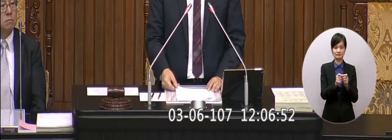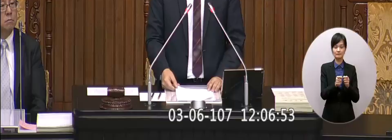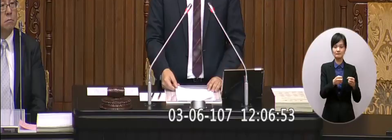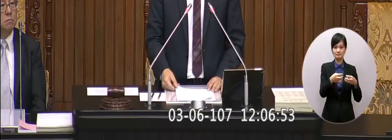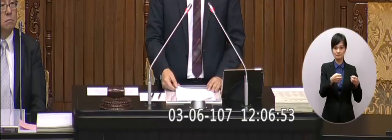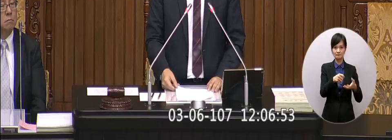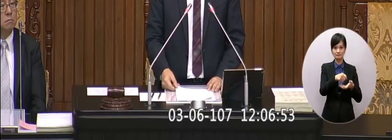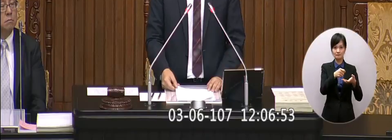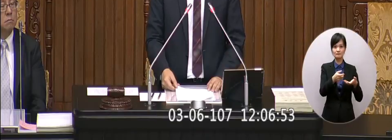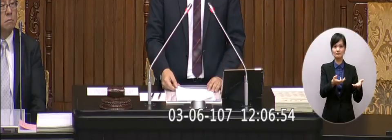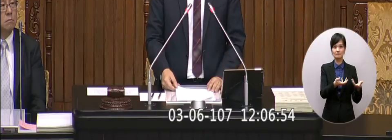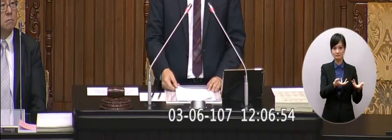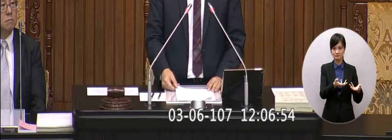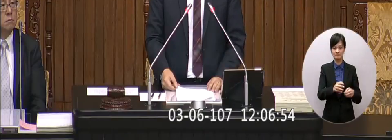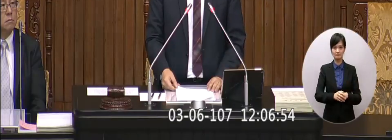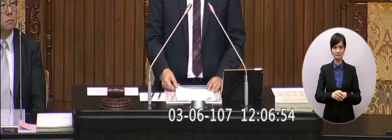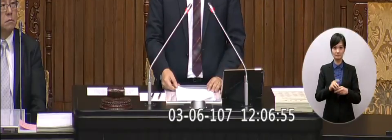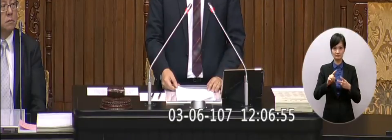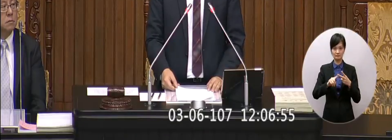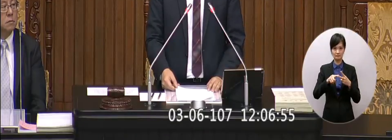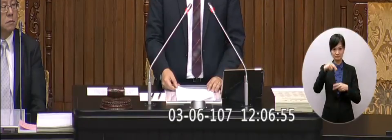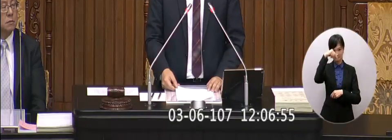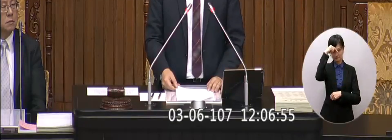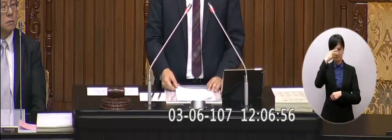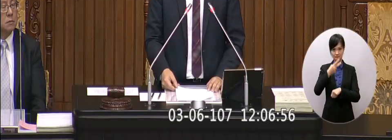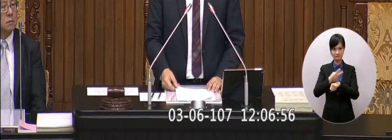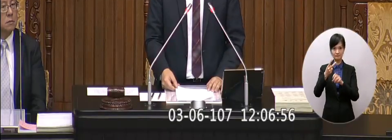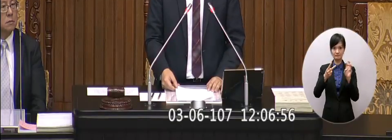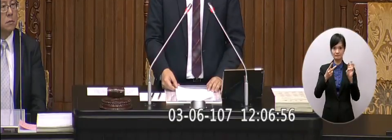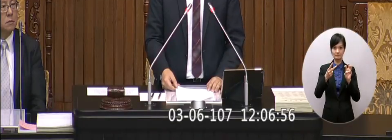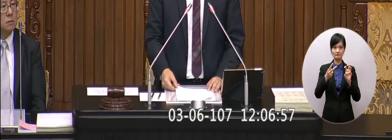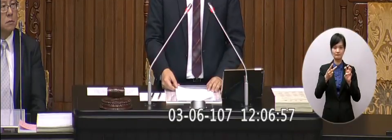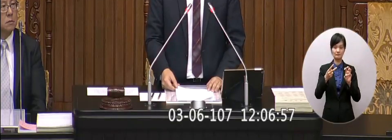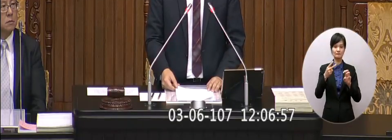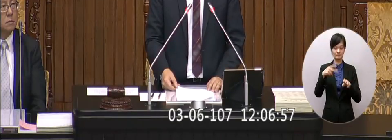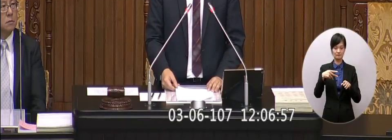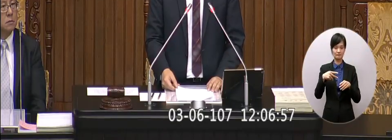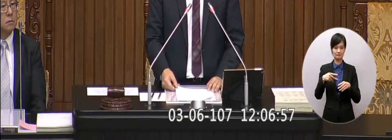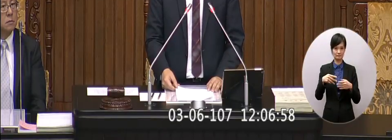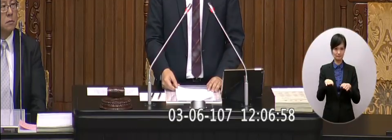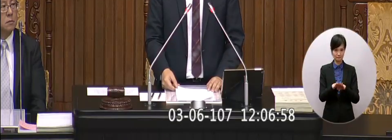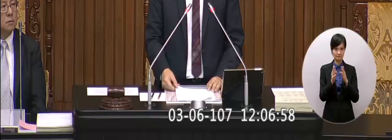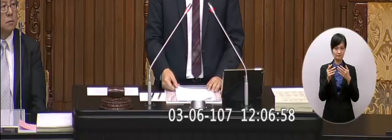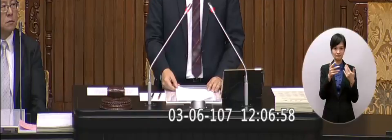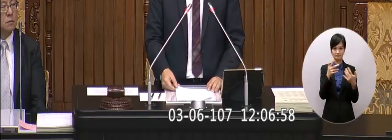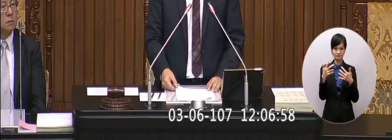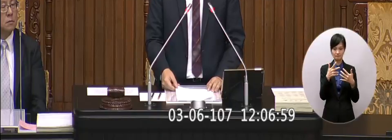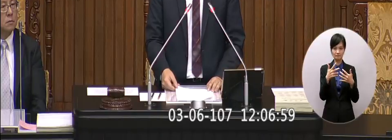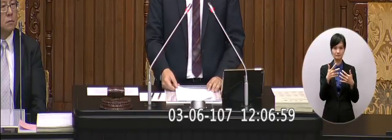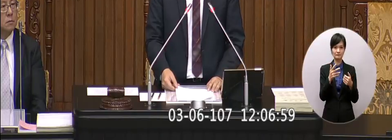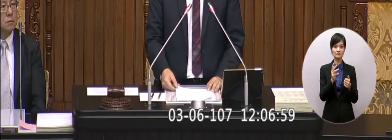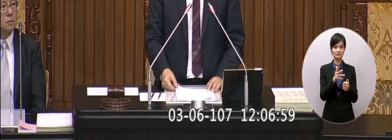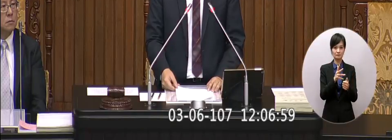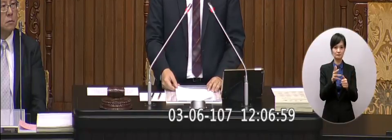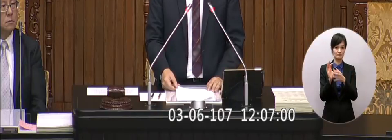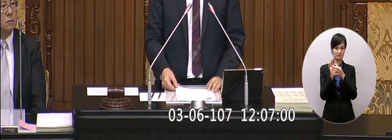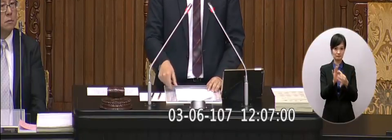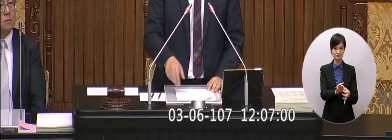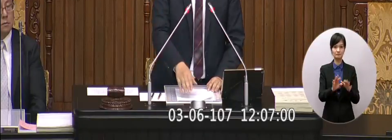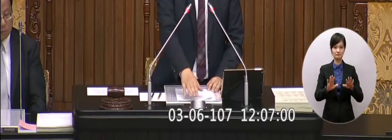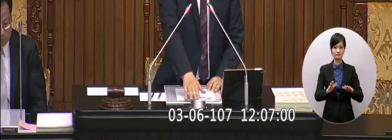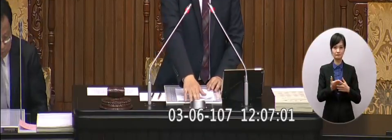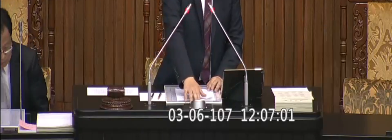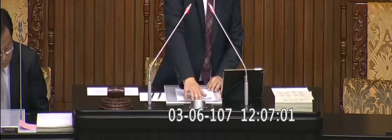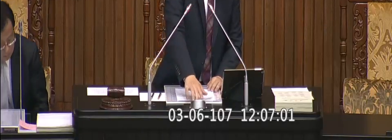下午2:30继续进行施政方针及施政报告之质询，现在休